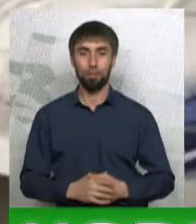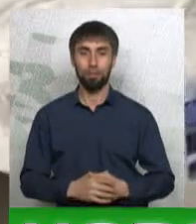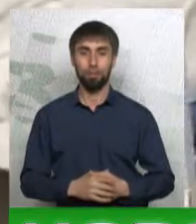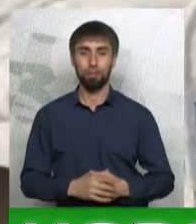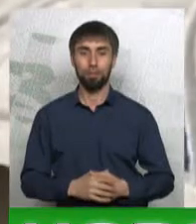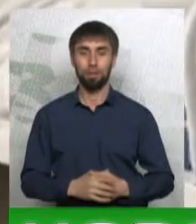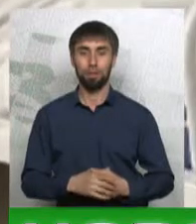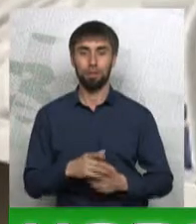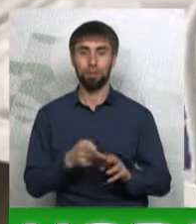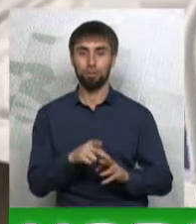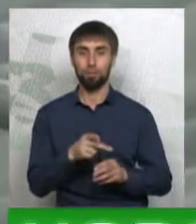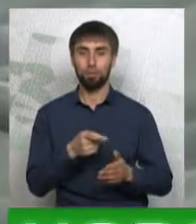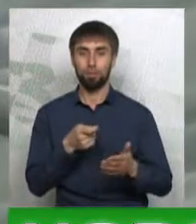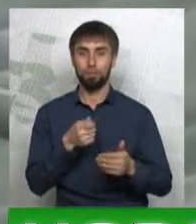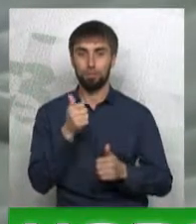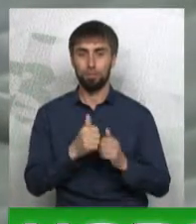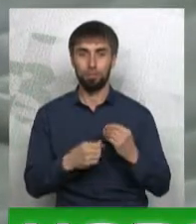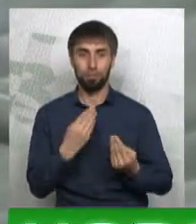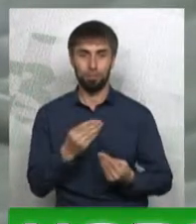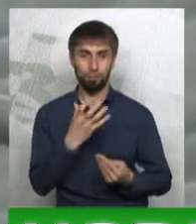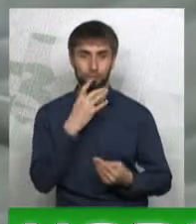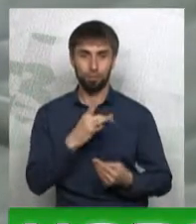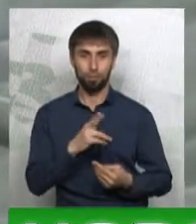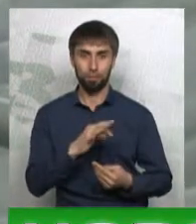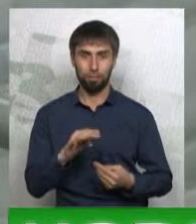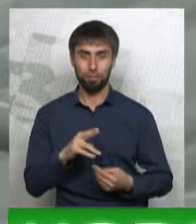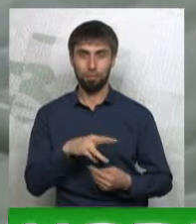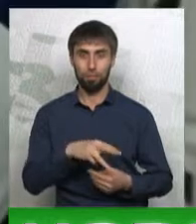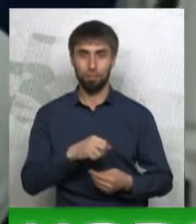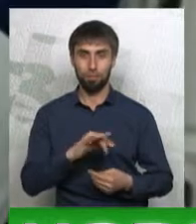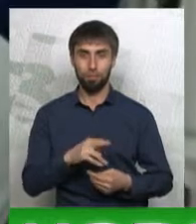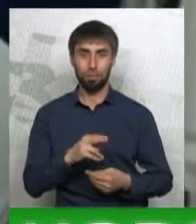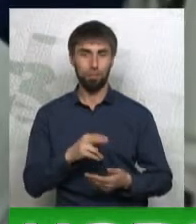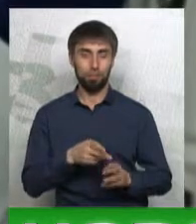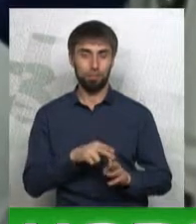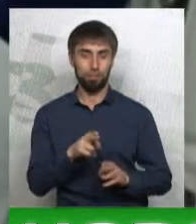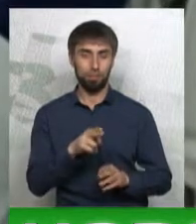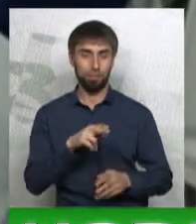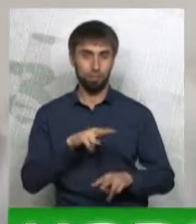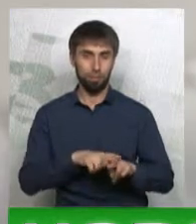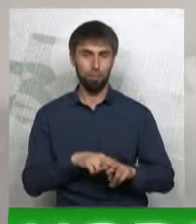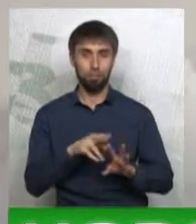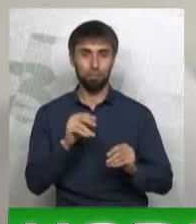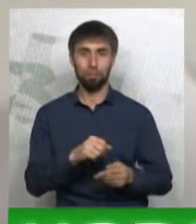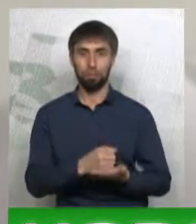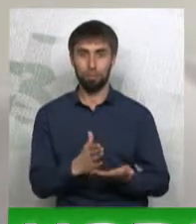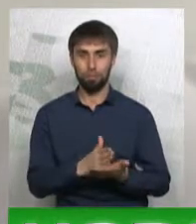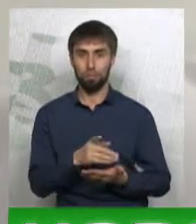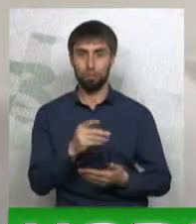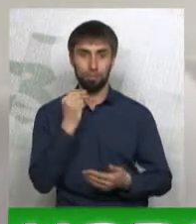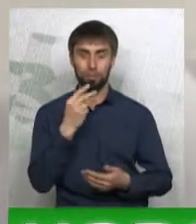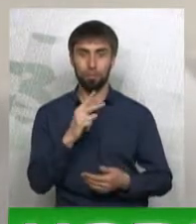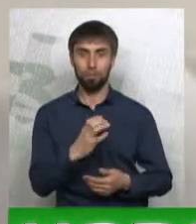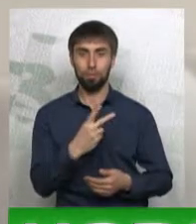Бесперебойная подача кислорода и круглосуточный уход за пациентами. Малгобекский ковидный госпиталь оснащен всем необходимым. Этот мужчина здесь 24